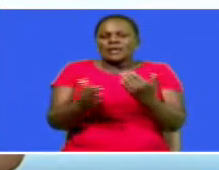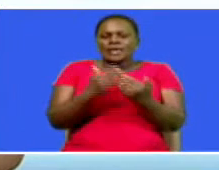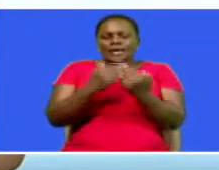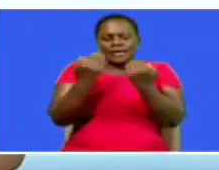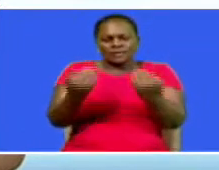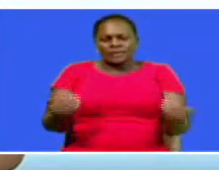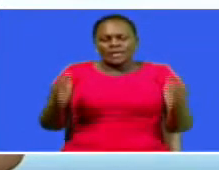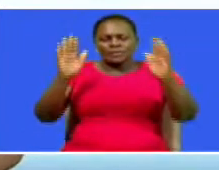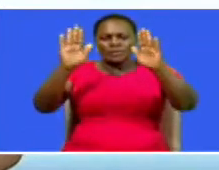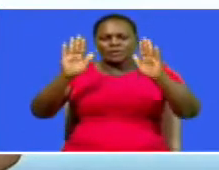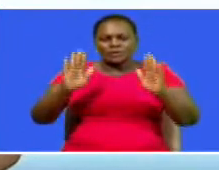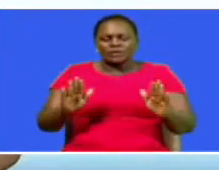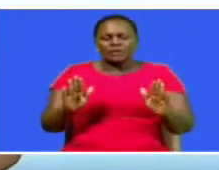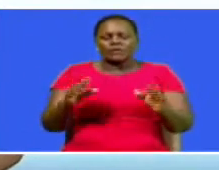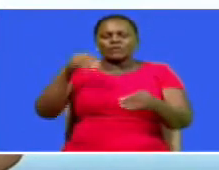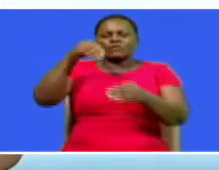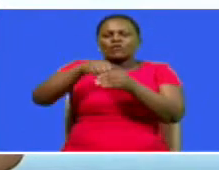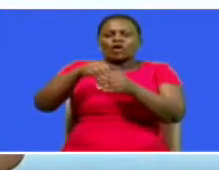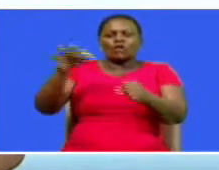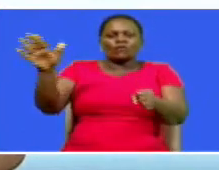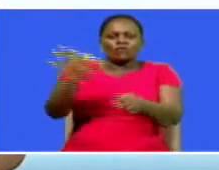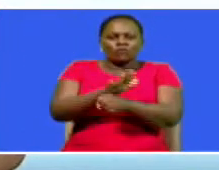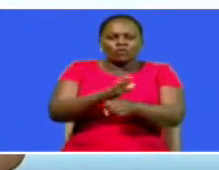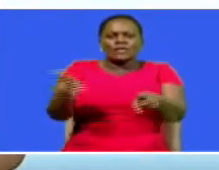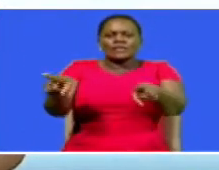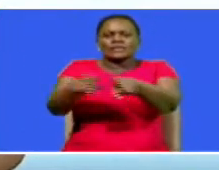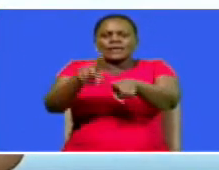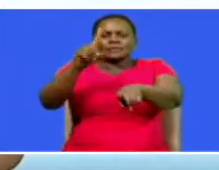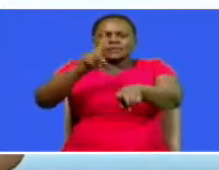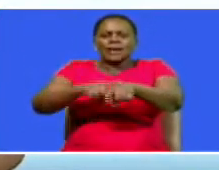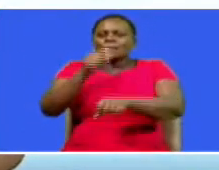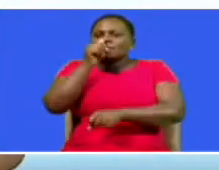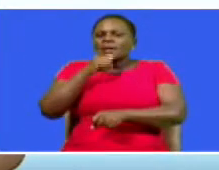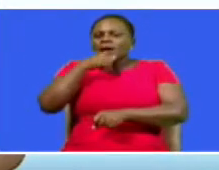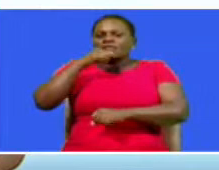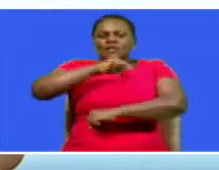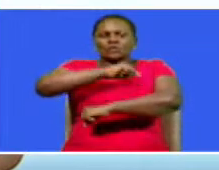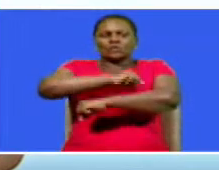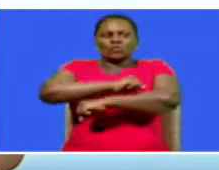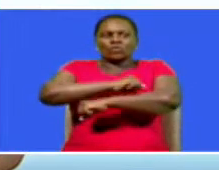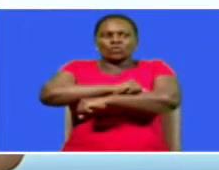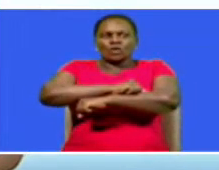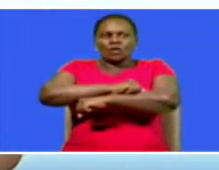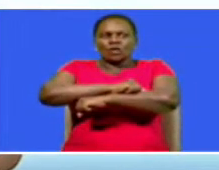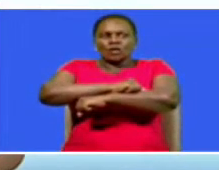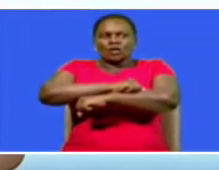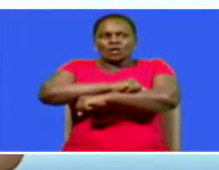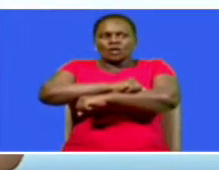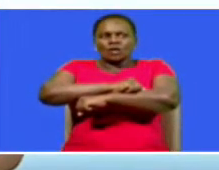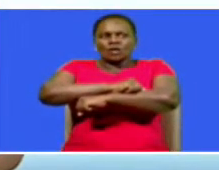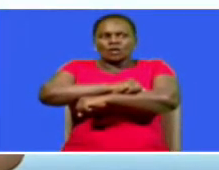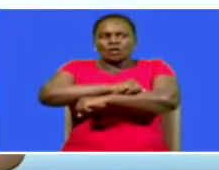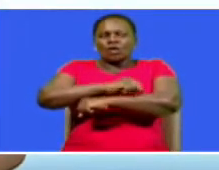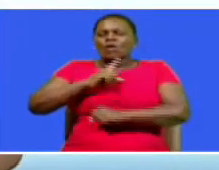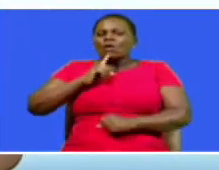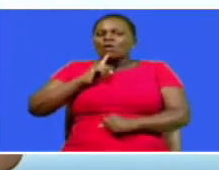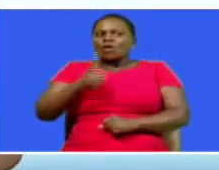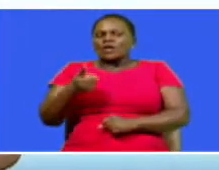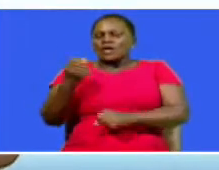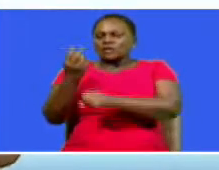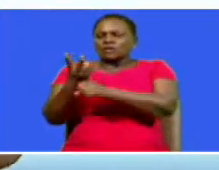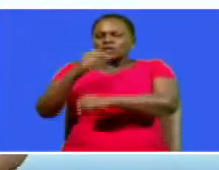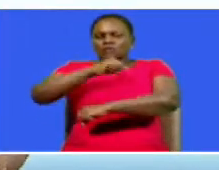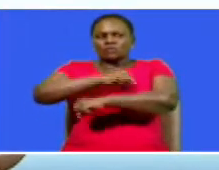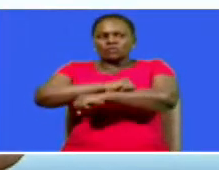kuna haja ya kuhusika kikamilifu. Wakati huo huo, shule za kibinafsi zimeitaja hatua ya serikali ya kuamuru kwamba sekondari